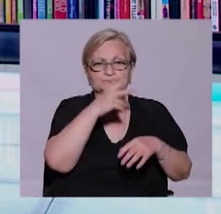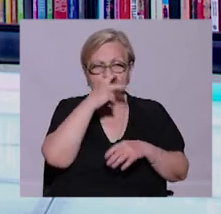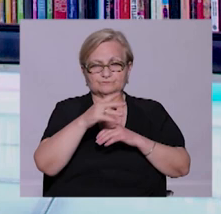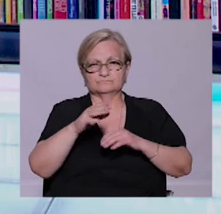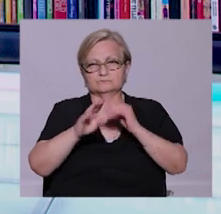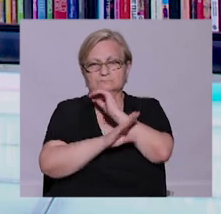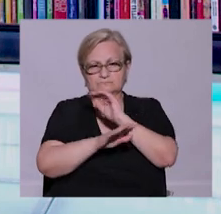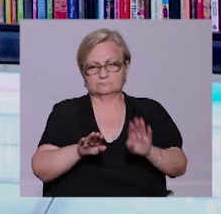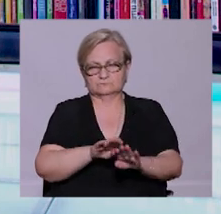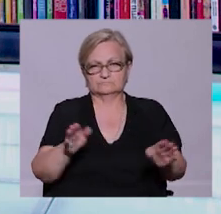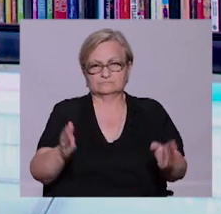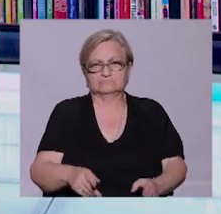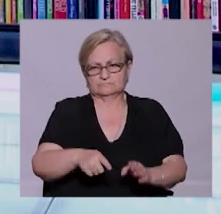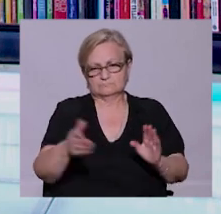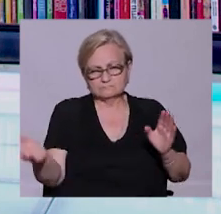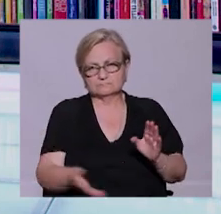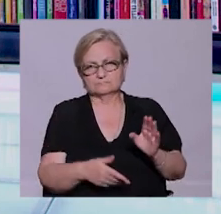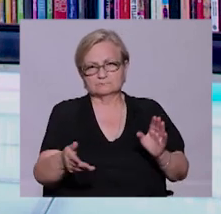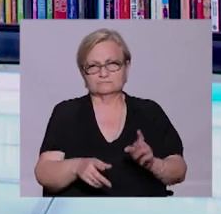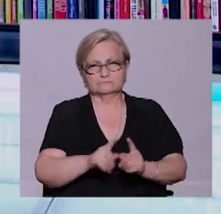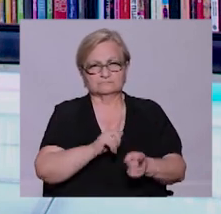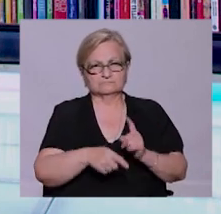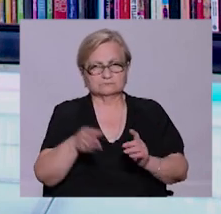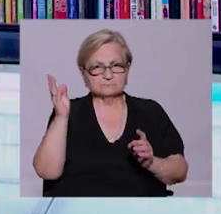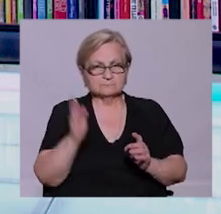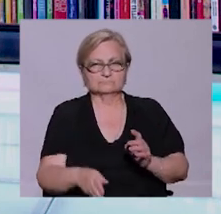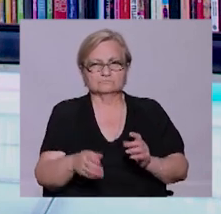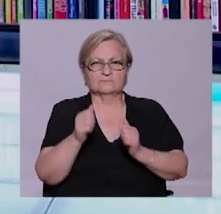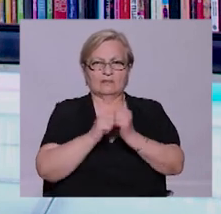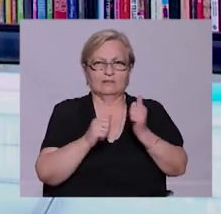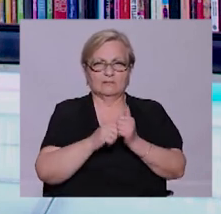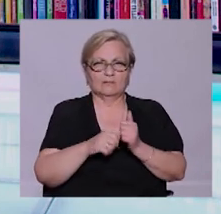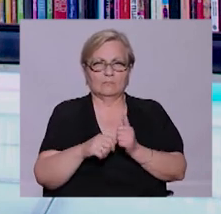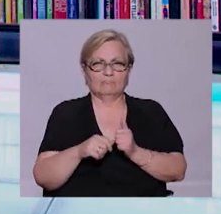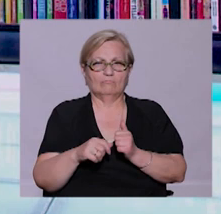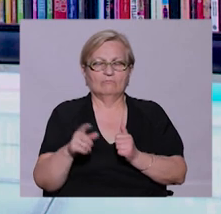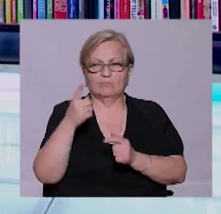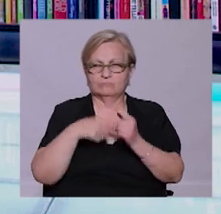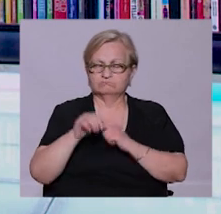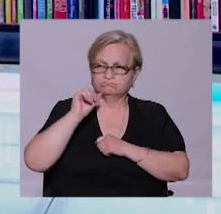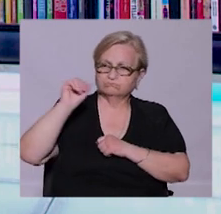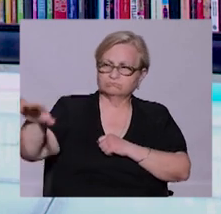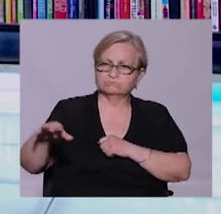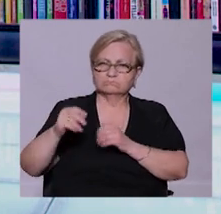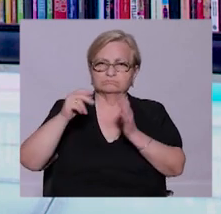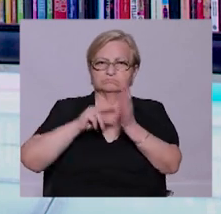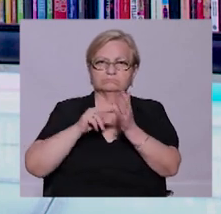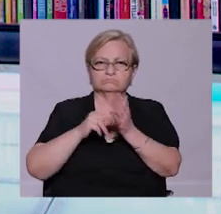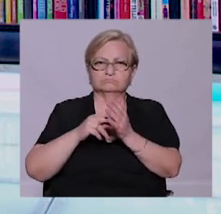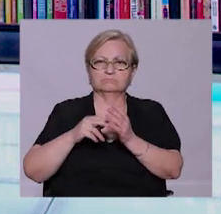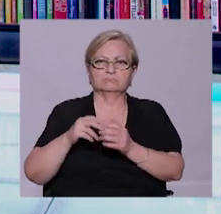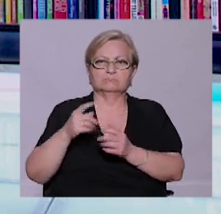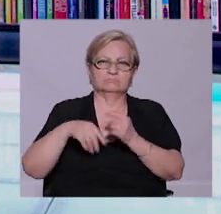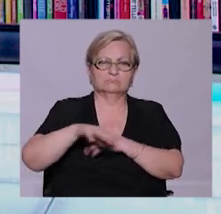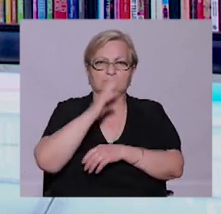ჯირკი აჩვენა. აი, ამას ავჭრიდი და ამი ამ ქვას მოხვდაო. ჭედელს ცული დაუბრუნა, ფასი უკანვე გამოართვა და